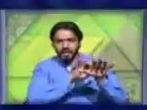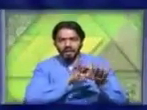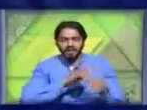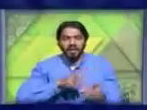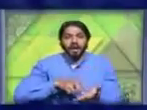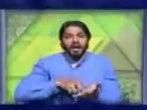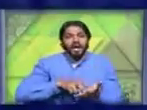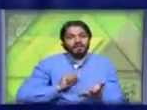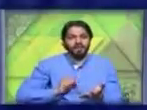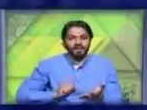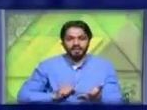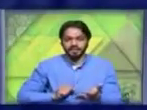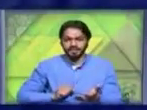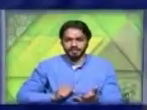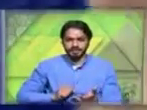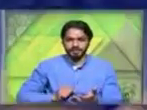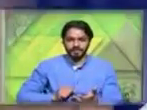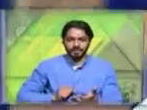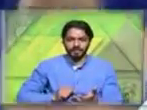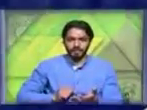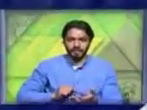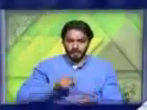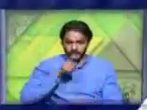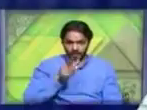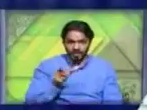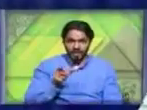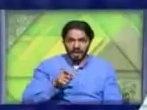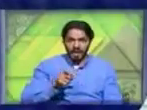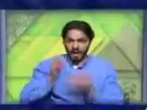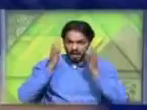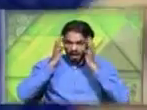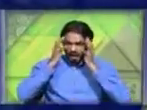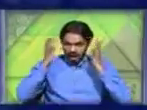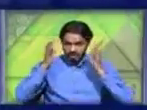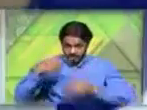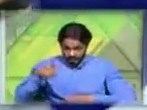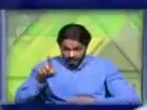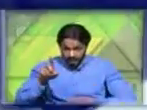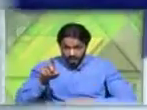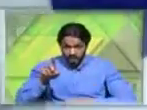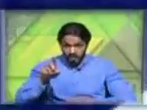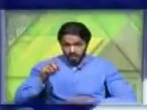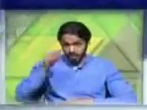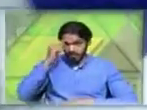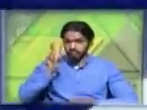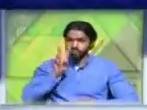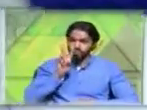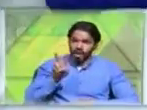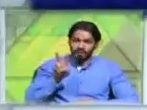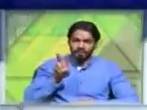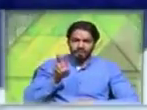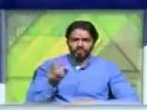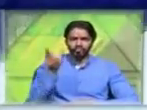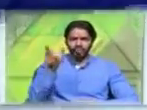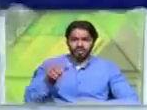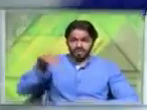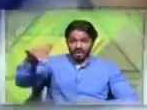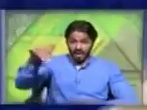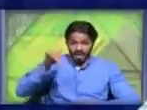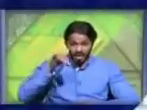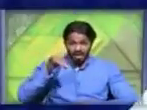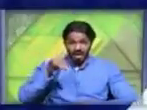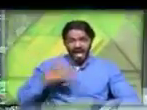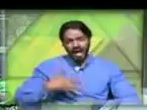مجلسه. تمام. الداعية المتجرد لو جاء رجل يسيء إلى أحد إخوانه الأفاضل من الدعاة لا